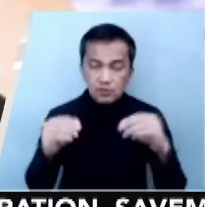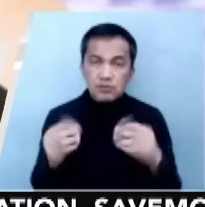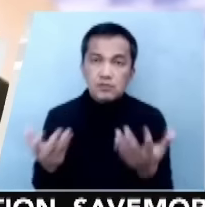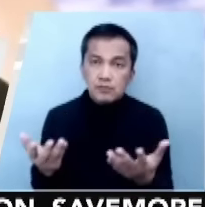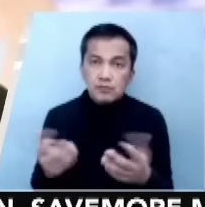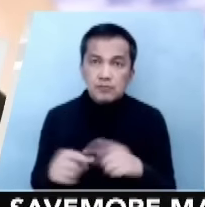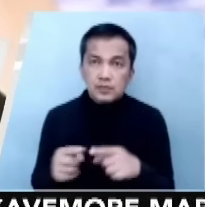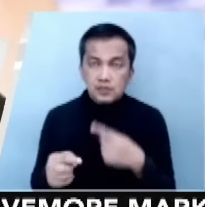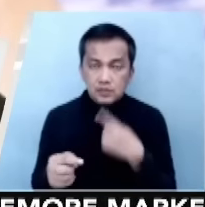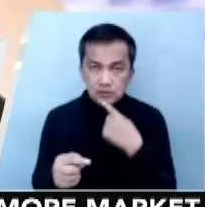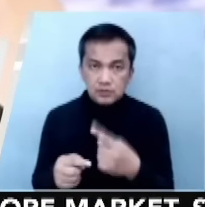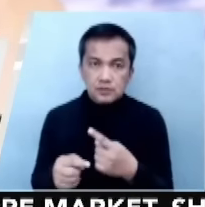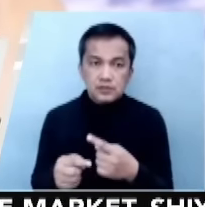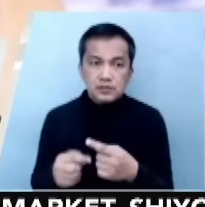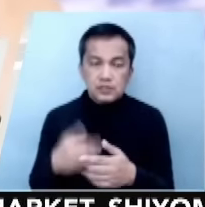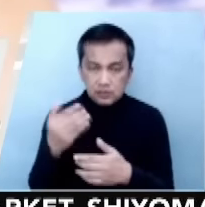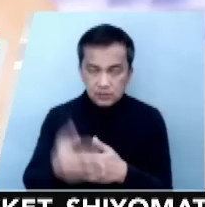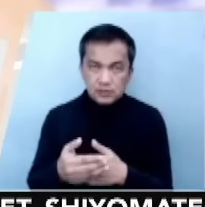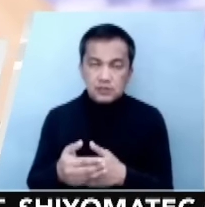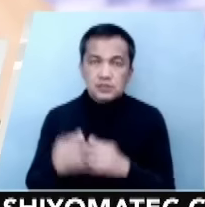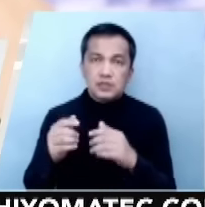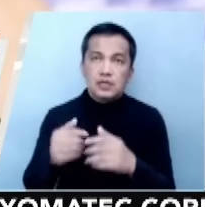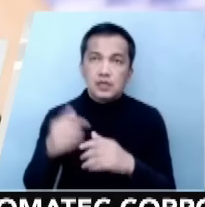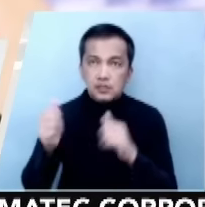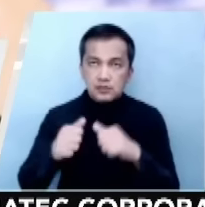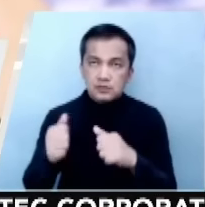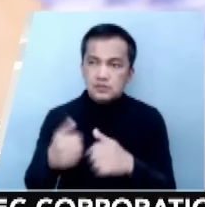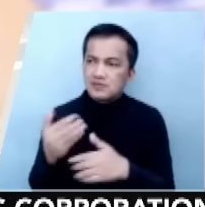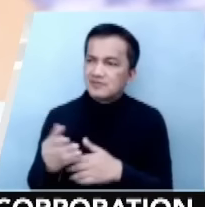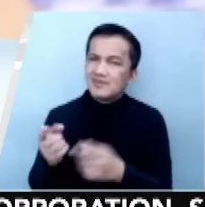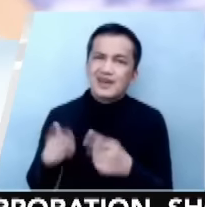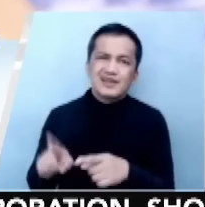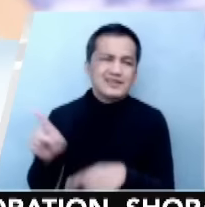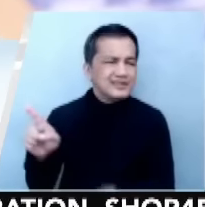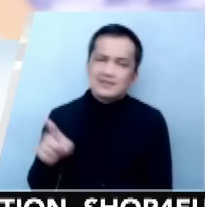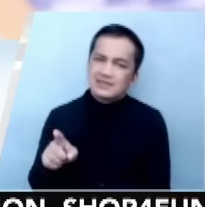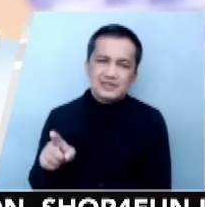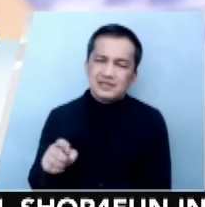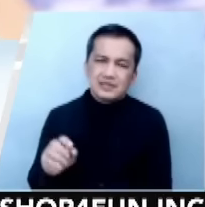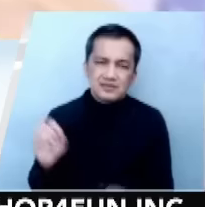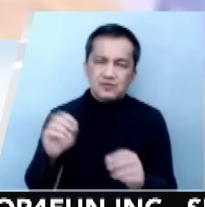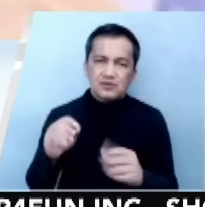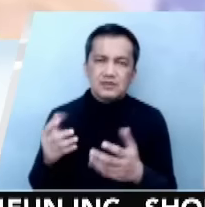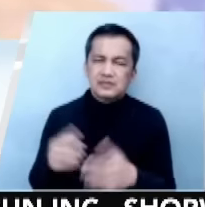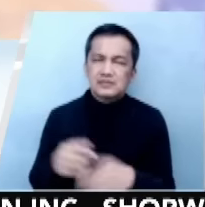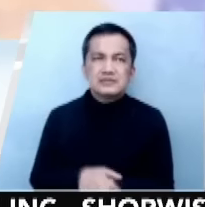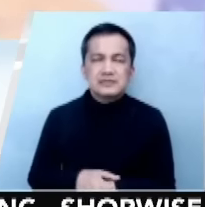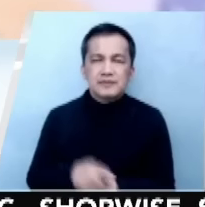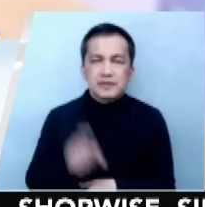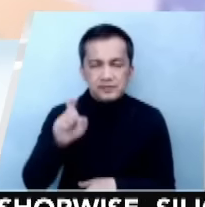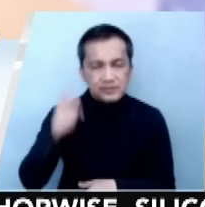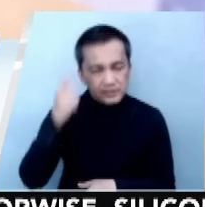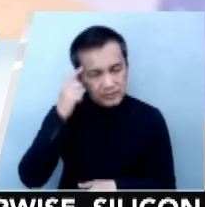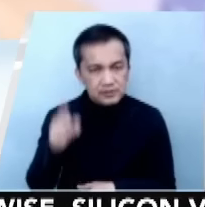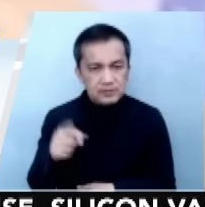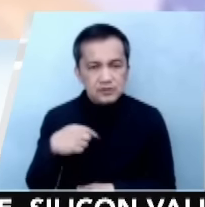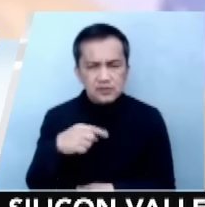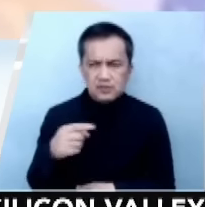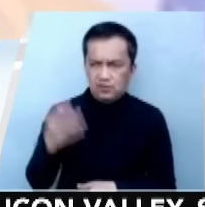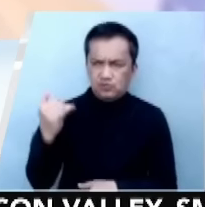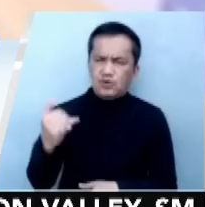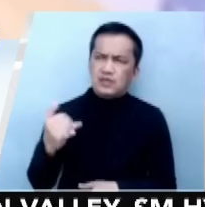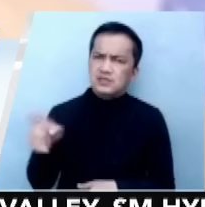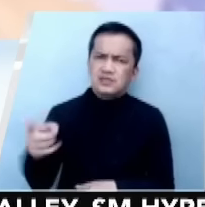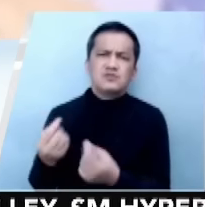reached an understanding the other week and then mangyayari ito. So naturally, it's something we have to really consider. Well, I don't know why they did it. Yun ang masabi ko.